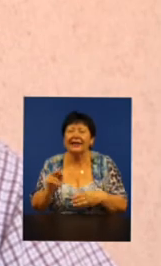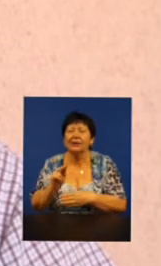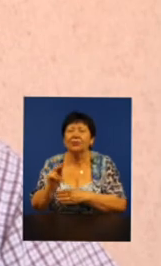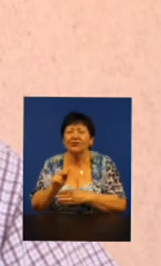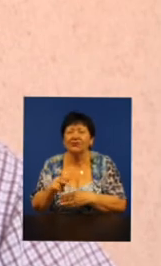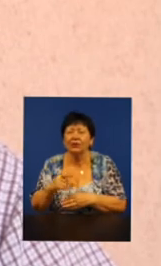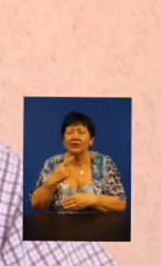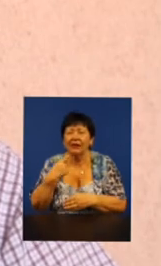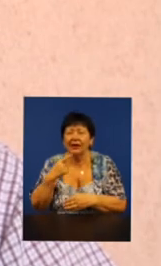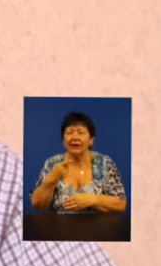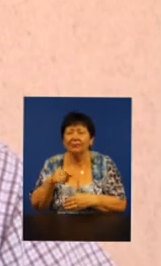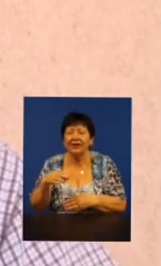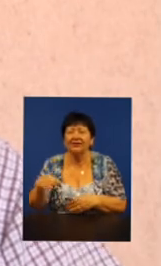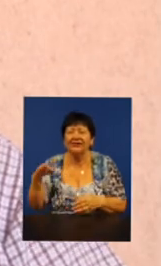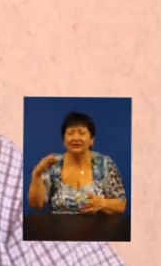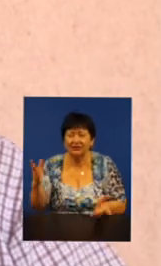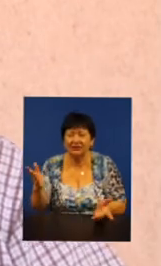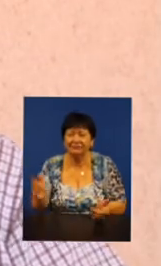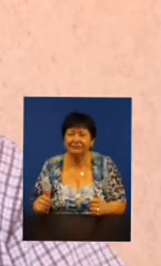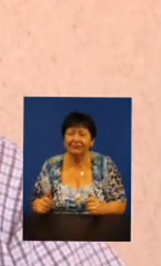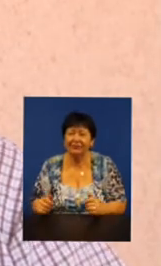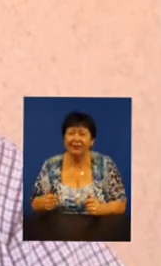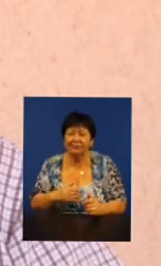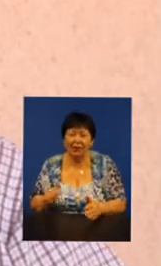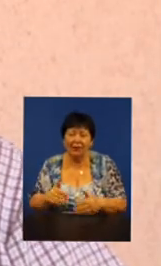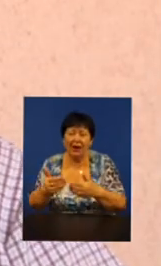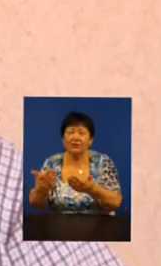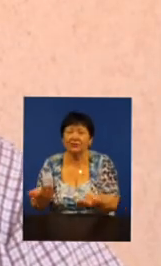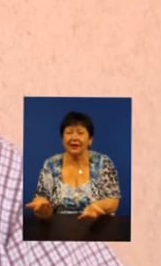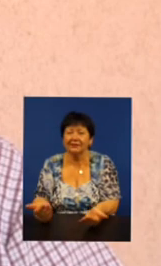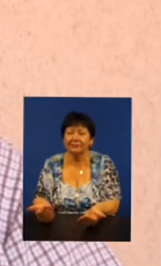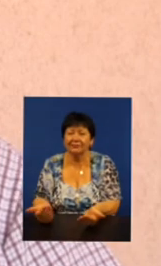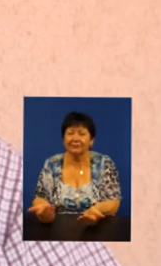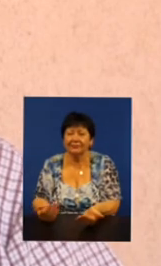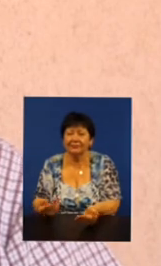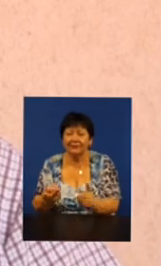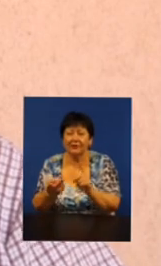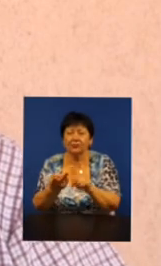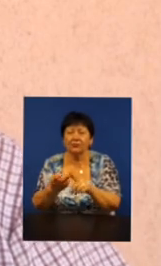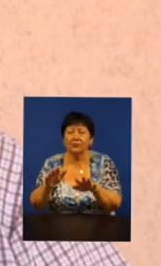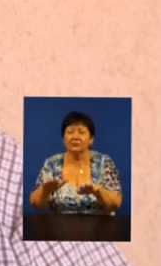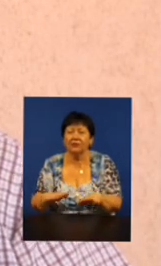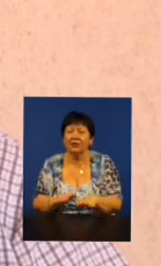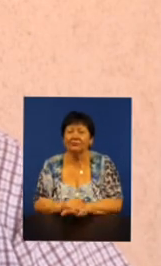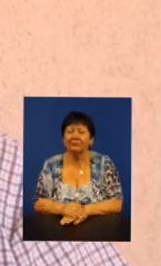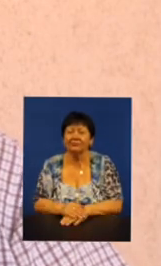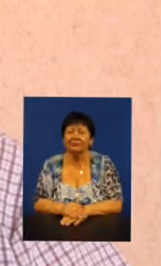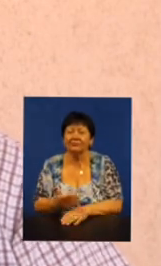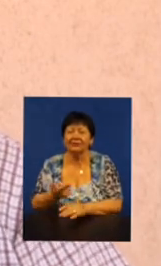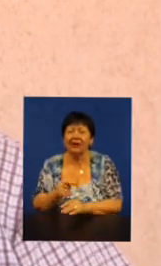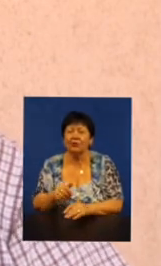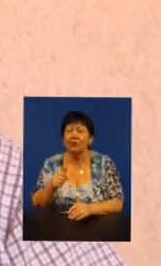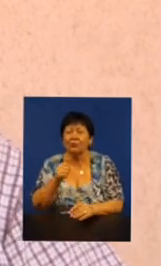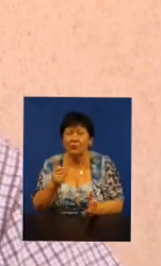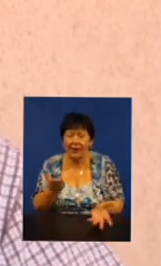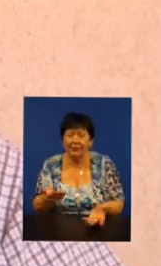limbă franceză și așa mai departe, mi-au acordat mie locul 2. De acolo,